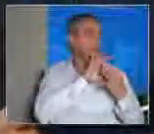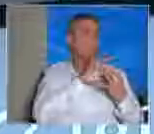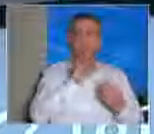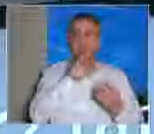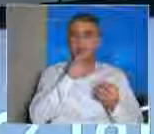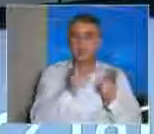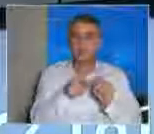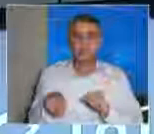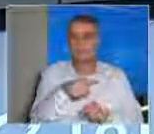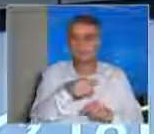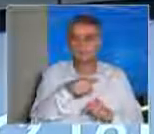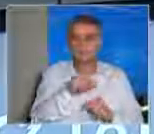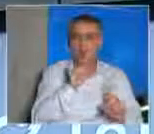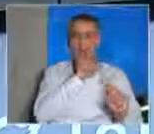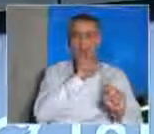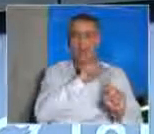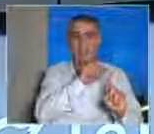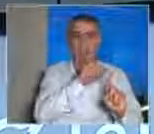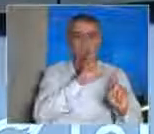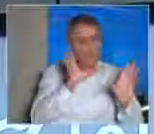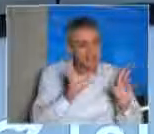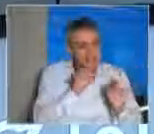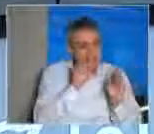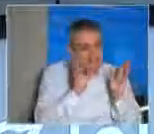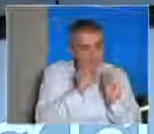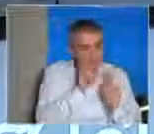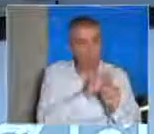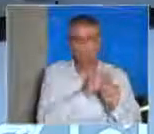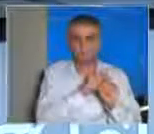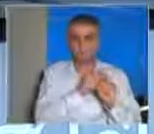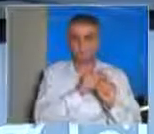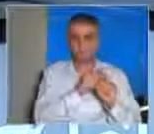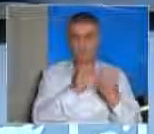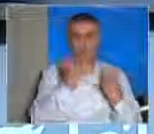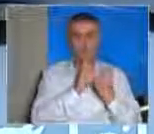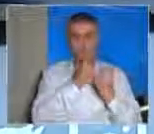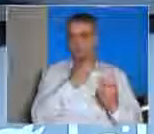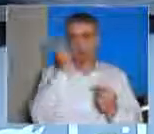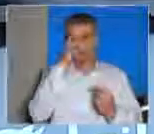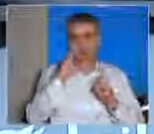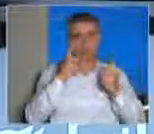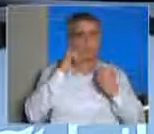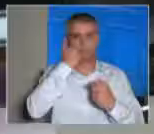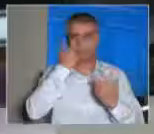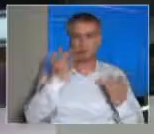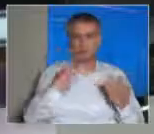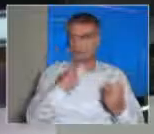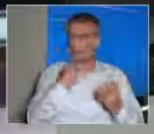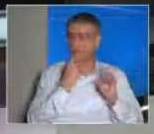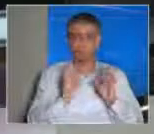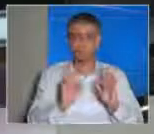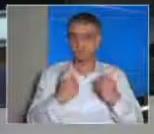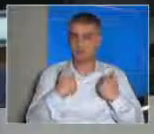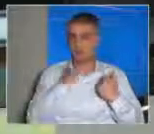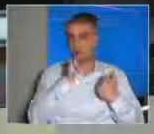קודם כל לדבר איתם. לפני שמדברים אליהם, ובשפה שלהם, ומנגישים להם, כי אתה לא יודע מה הולך לקרות מחר, ואני אומרת את האמת,